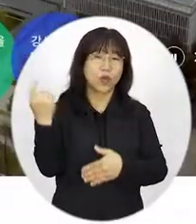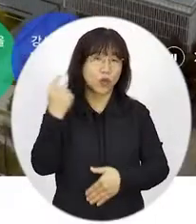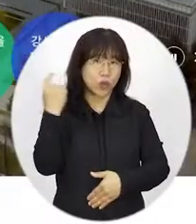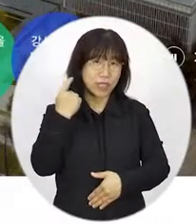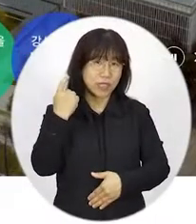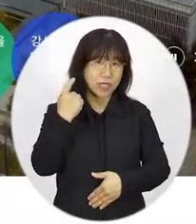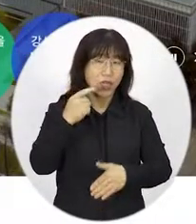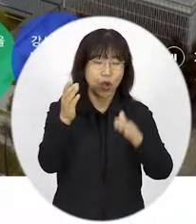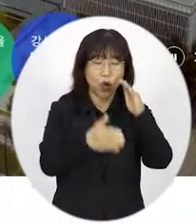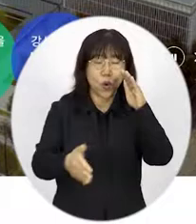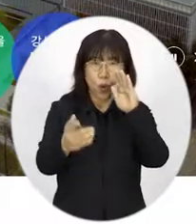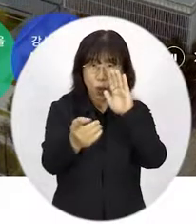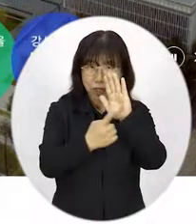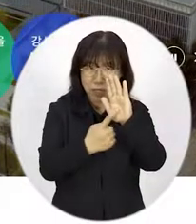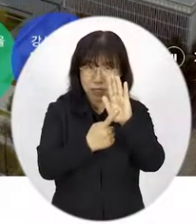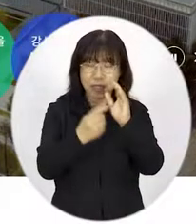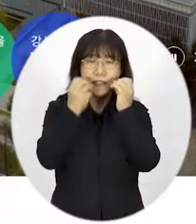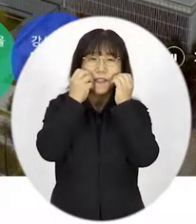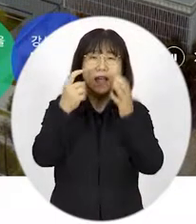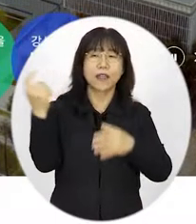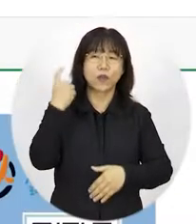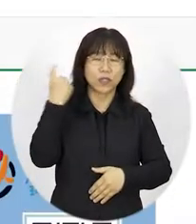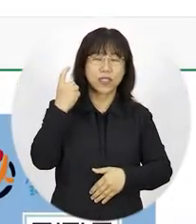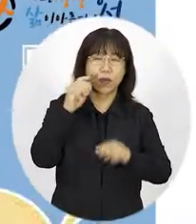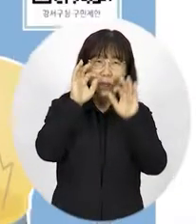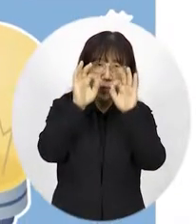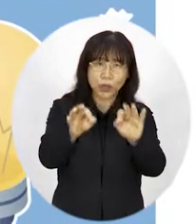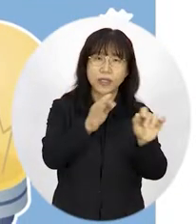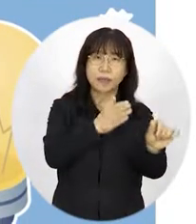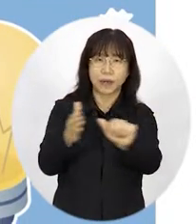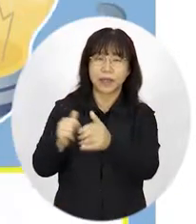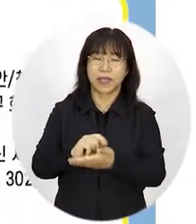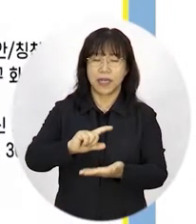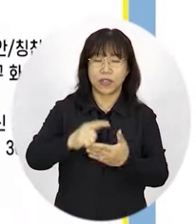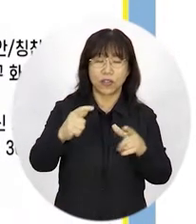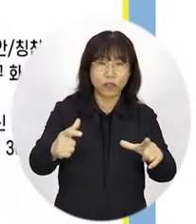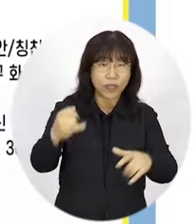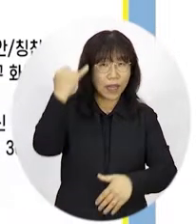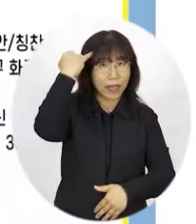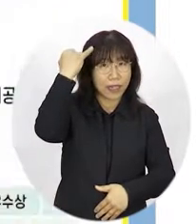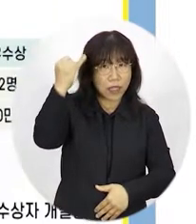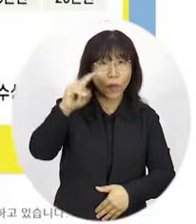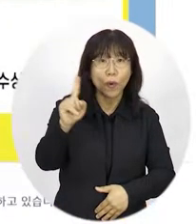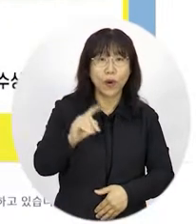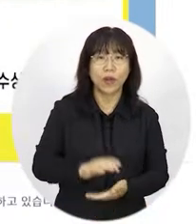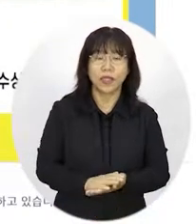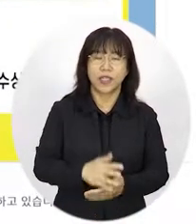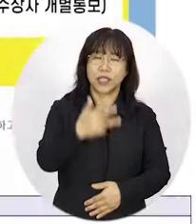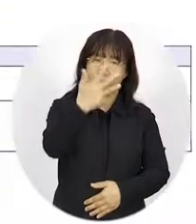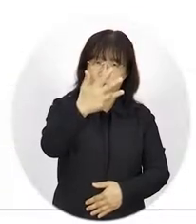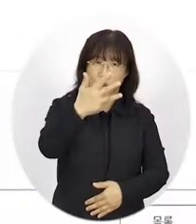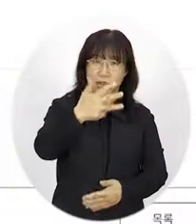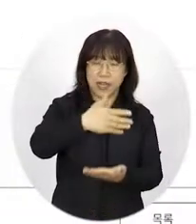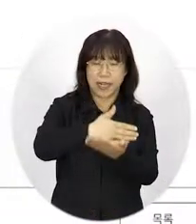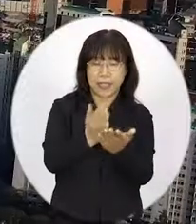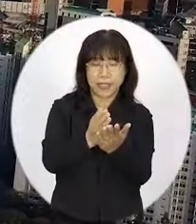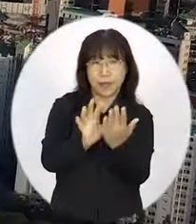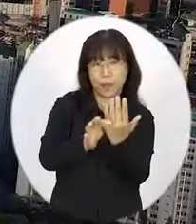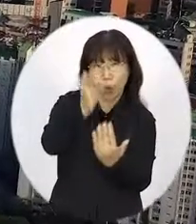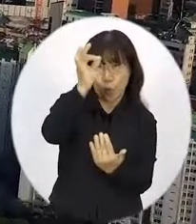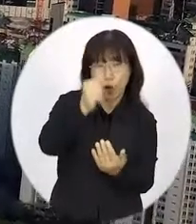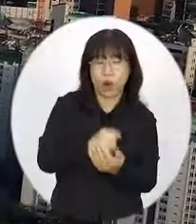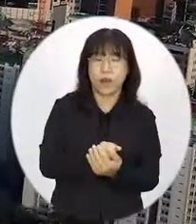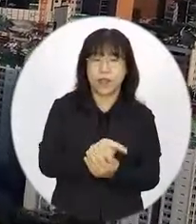홈페이지 강서 소식 공지 새소식을 참고하면 됩니다 강서구는 제안된 아이디어 가운데 여덟 권을